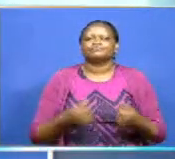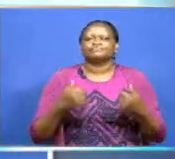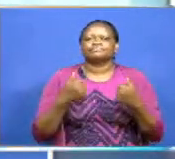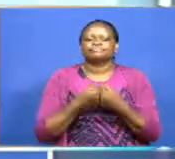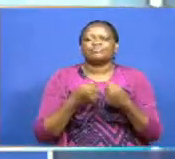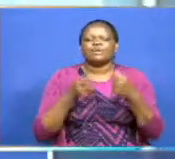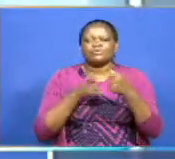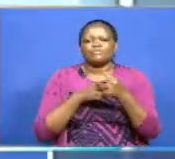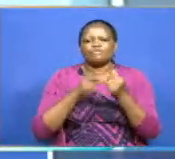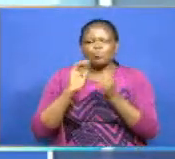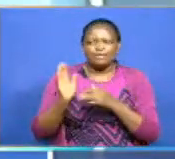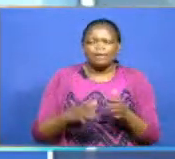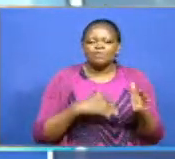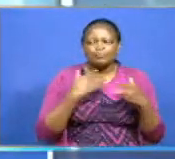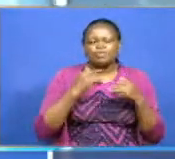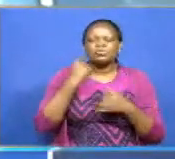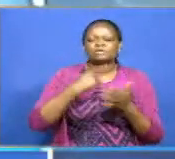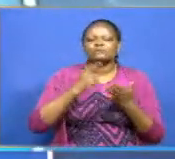kuchezwa wikendi hii.